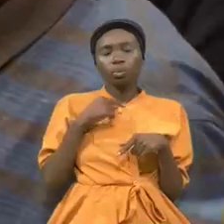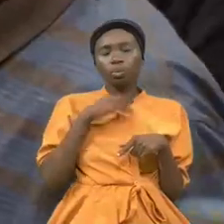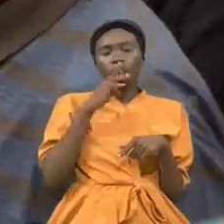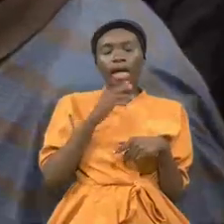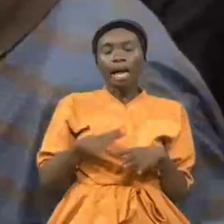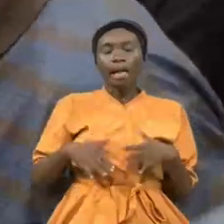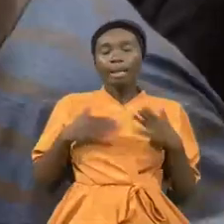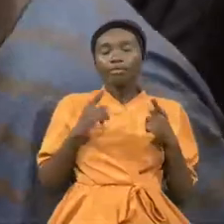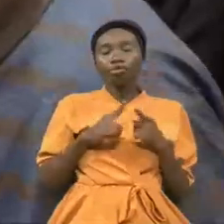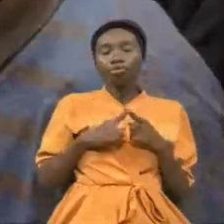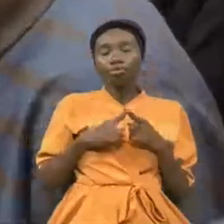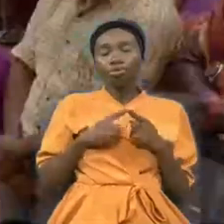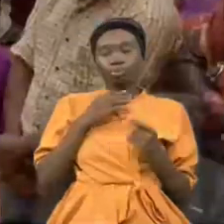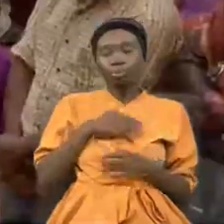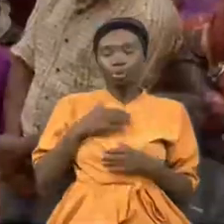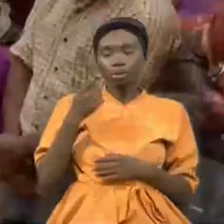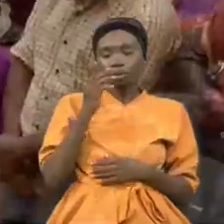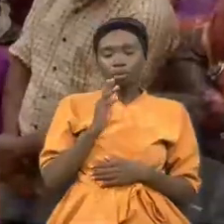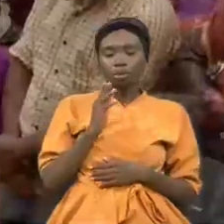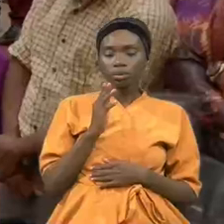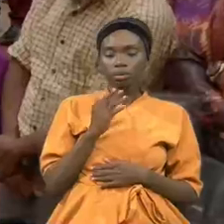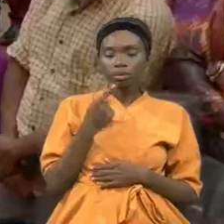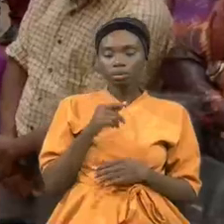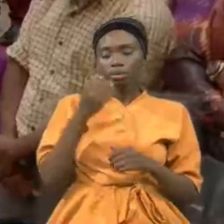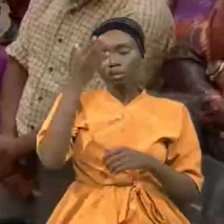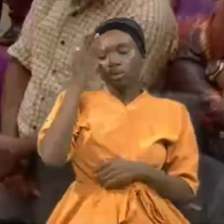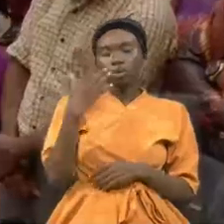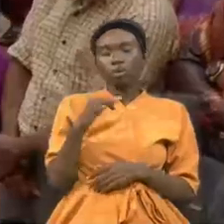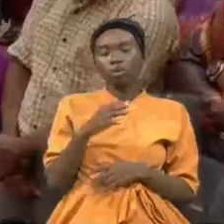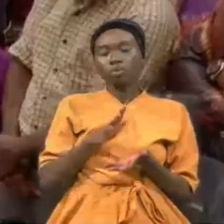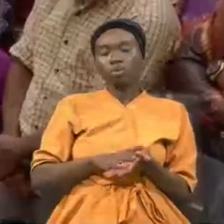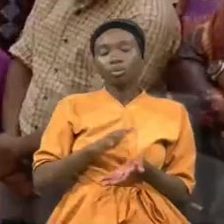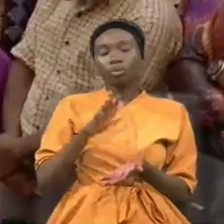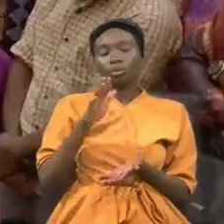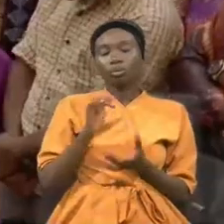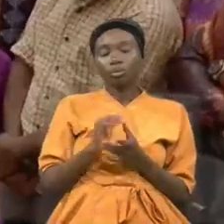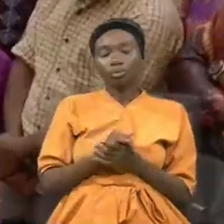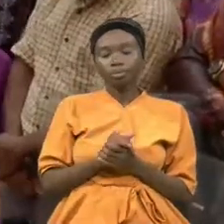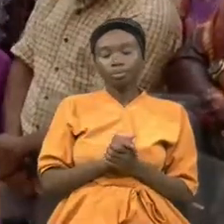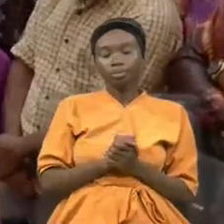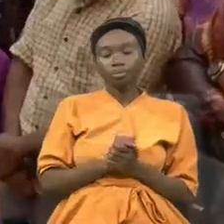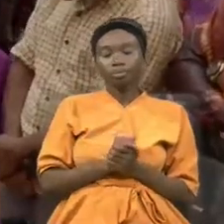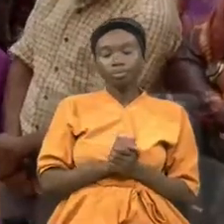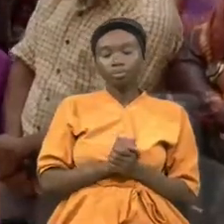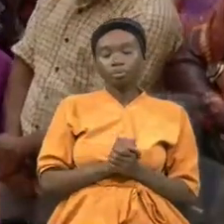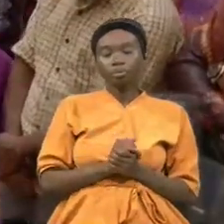vivez pour plaire à Dieu et au Dieu de gloire.